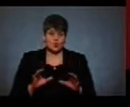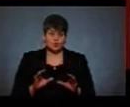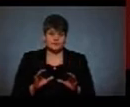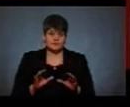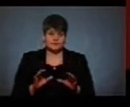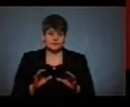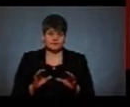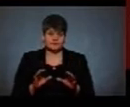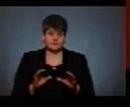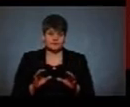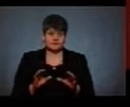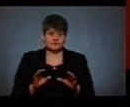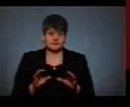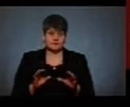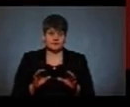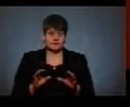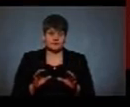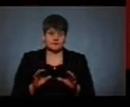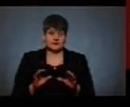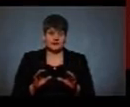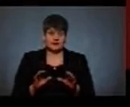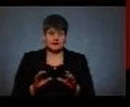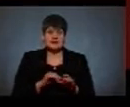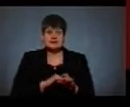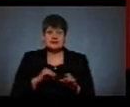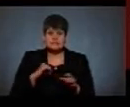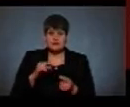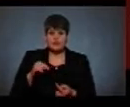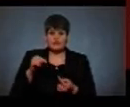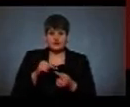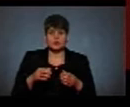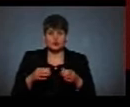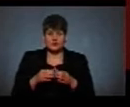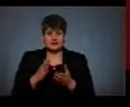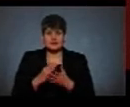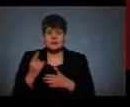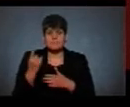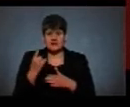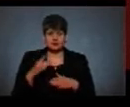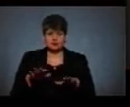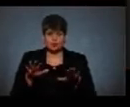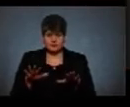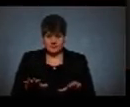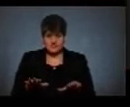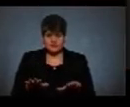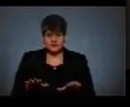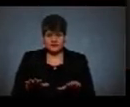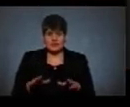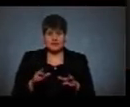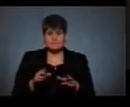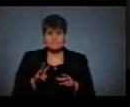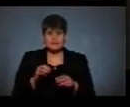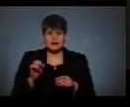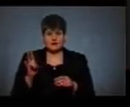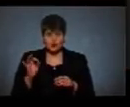закону, все-таки самовизначення громади стоїть на першому місці і, відповідно, майно залишається